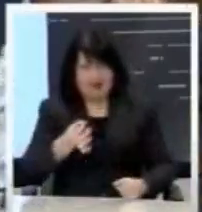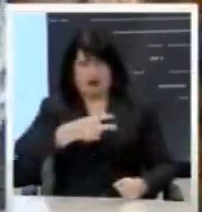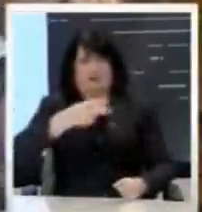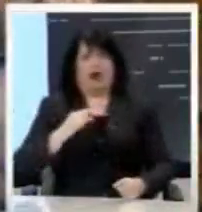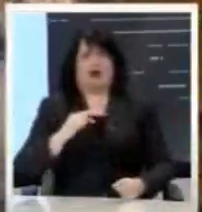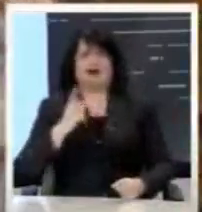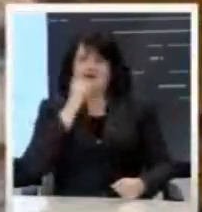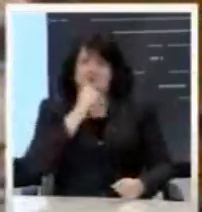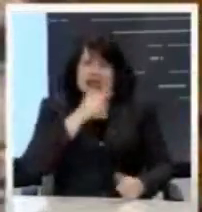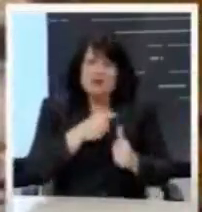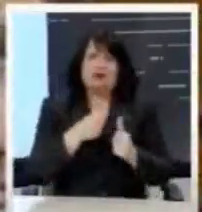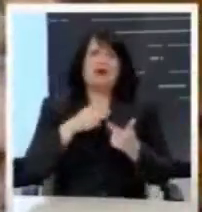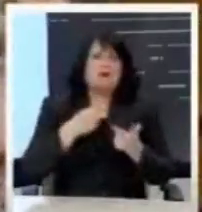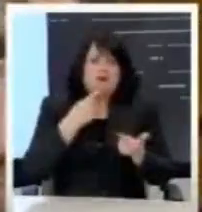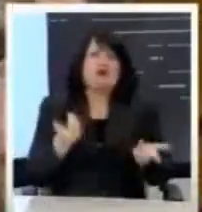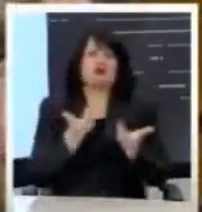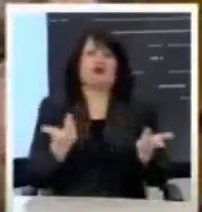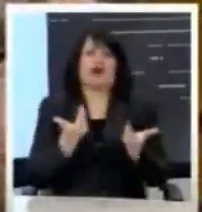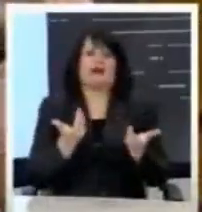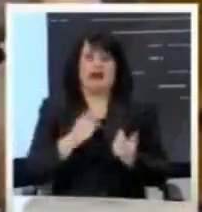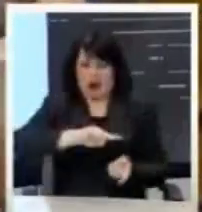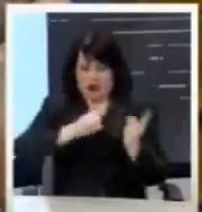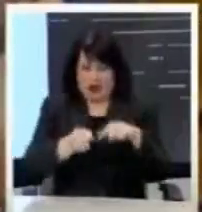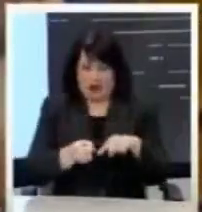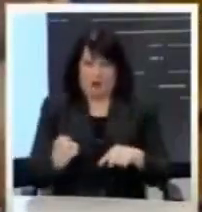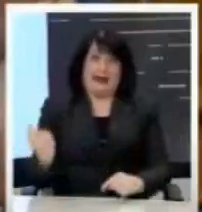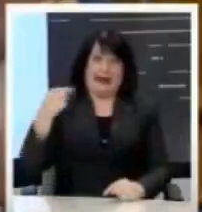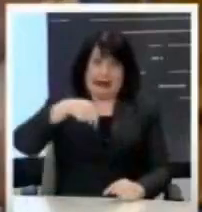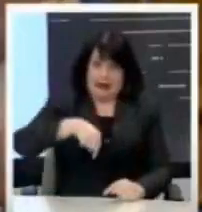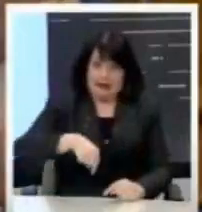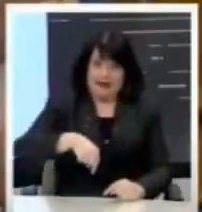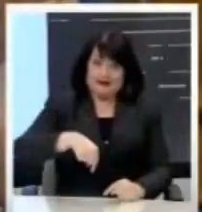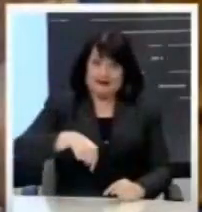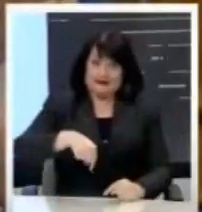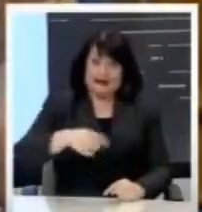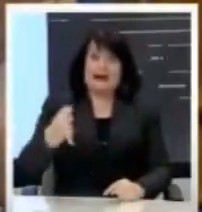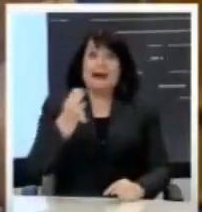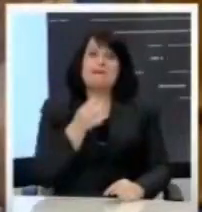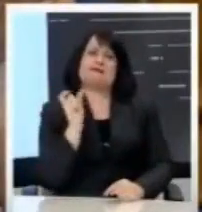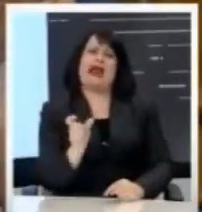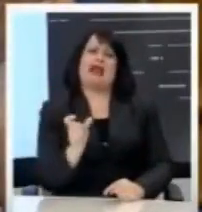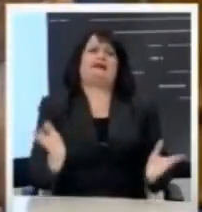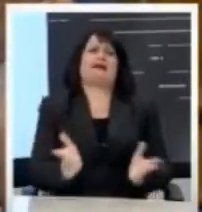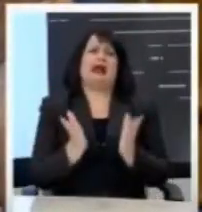ότι είναι ψέματα, πείτε μας κάτι. Αν τα αυτού εσείς έρχεστε εδώ και αντί να πείτε μια κουβέντα για όλα αυτά,